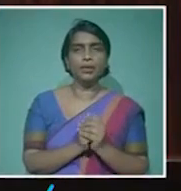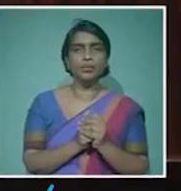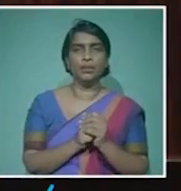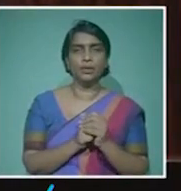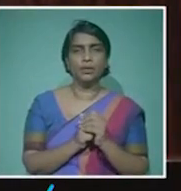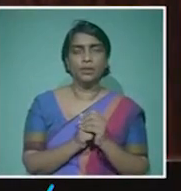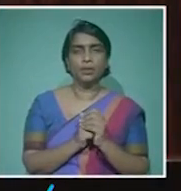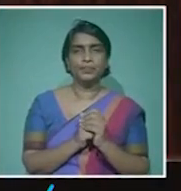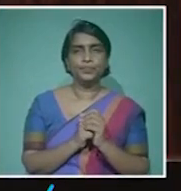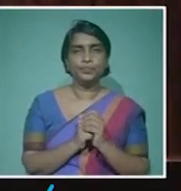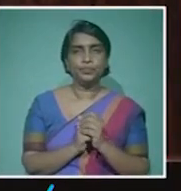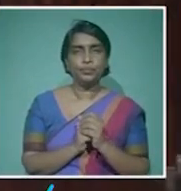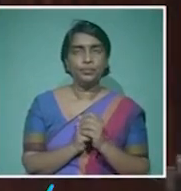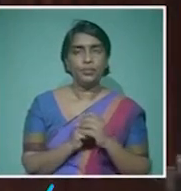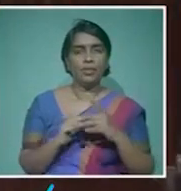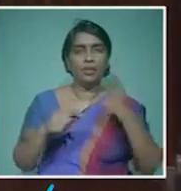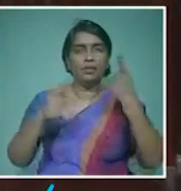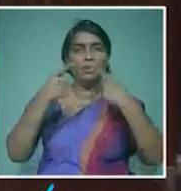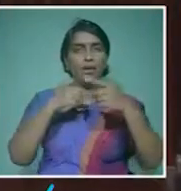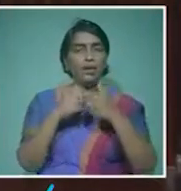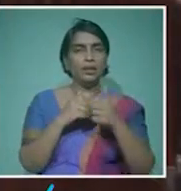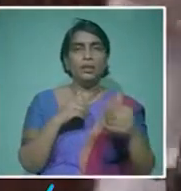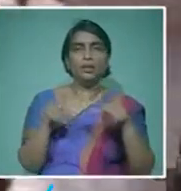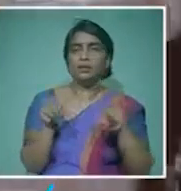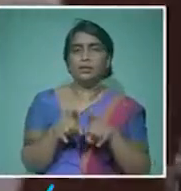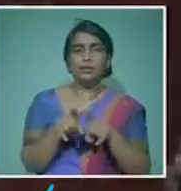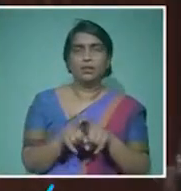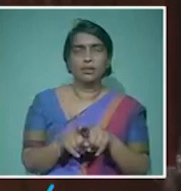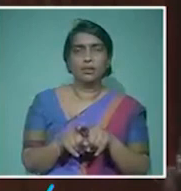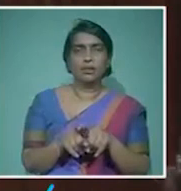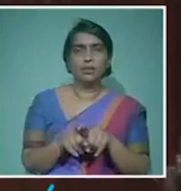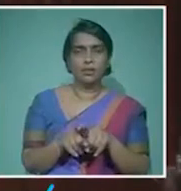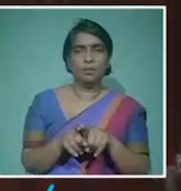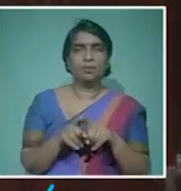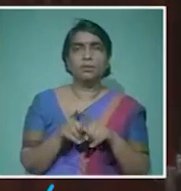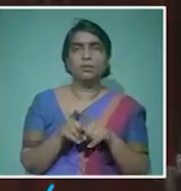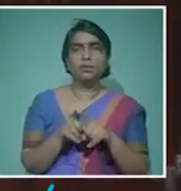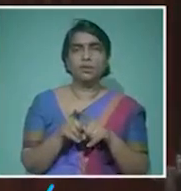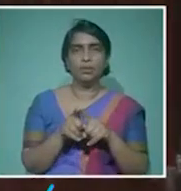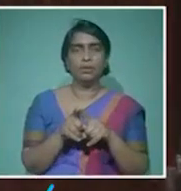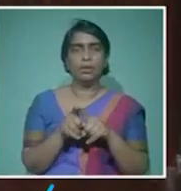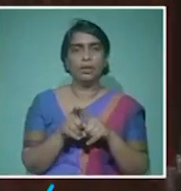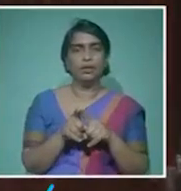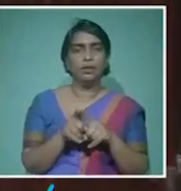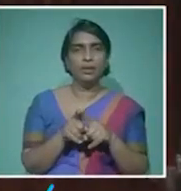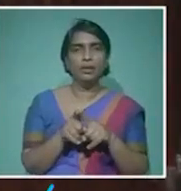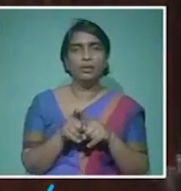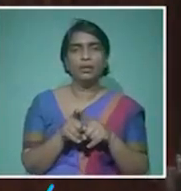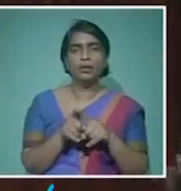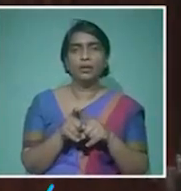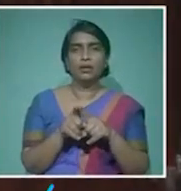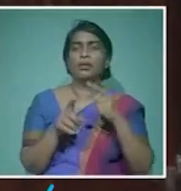Garu Emathumani, adha visal prasna bottla patthala thiyenne, dan meka patthakin, adha velandapole palm piti mila, daragaram beri